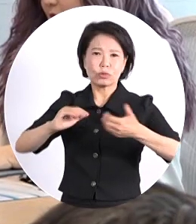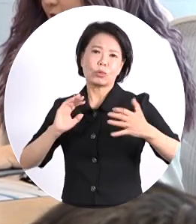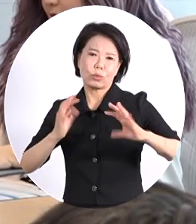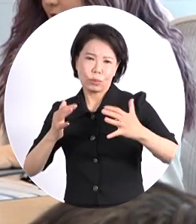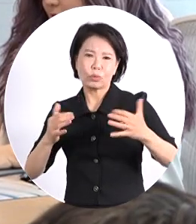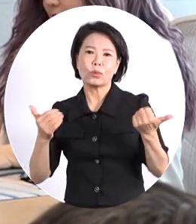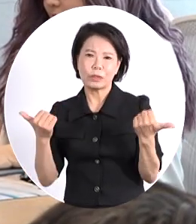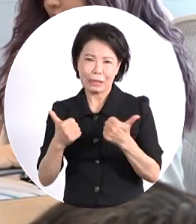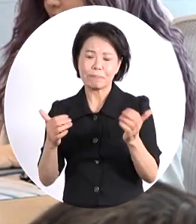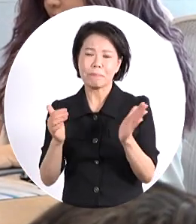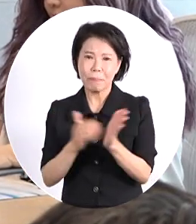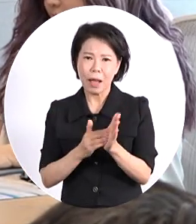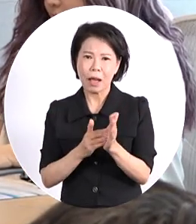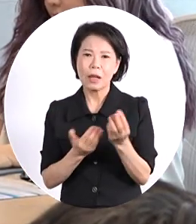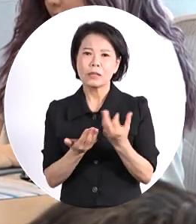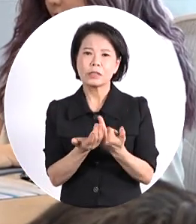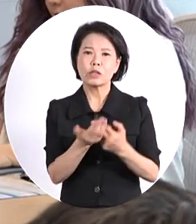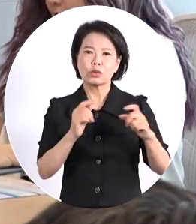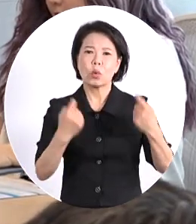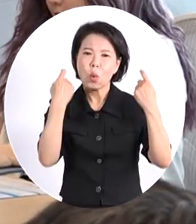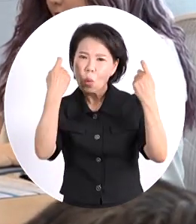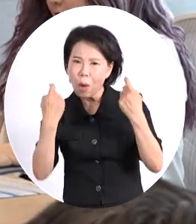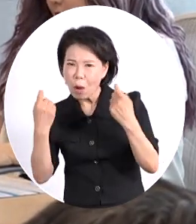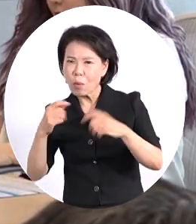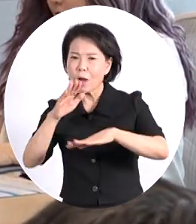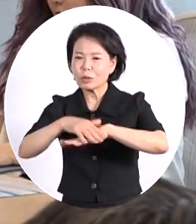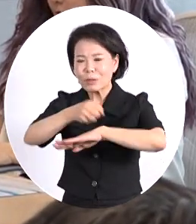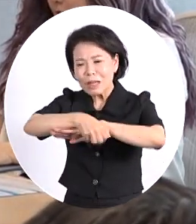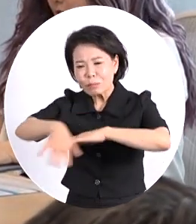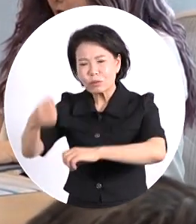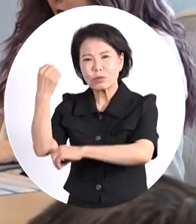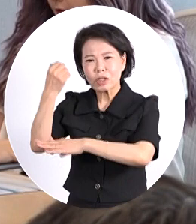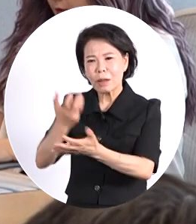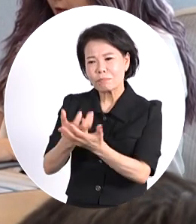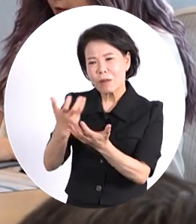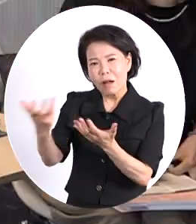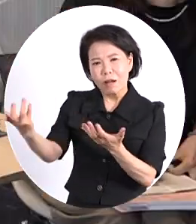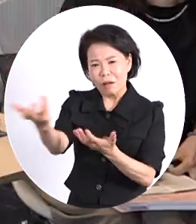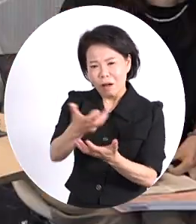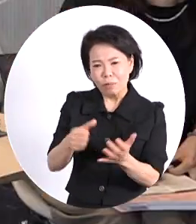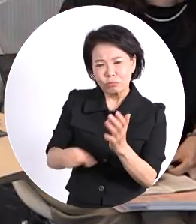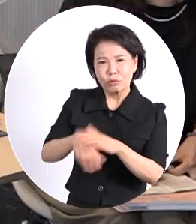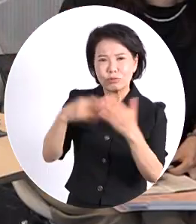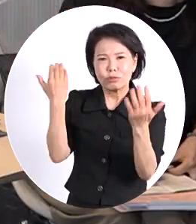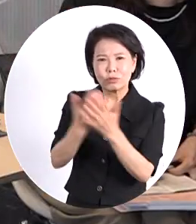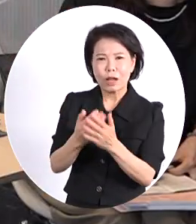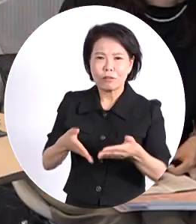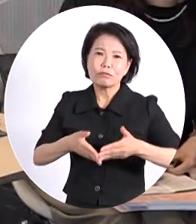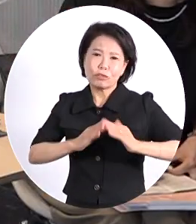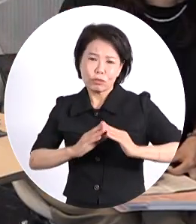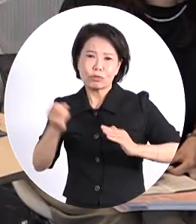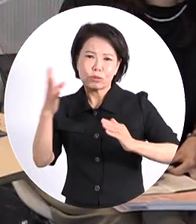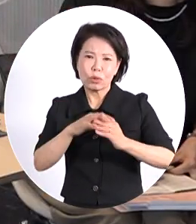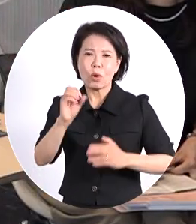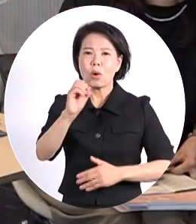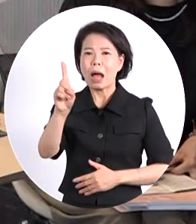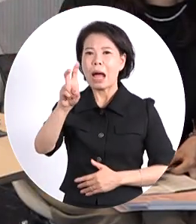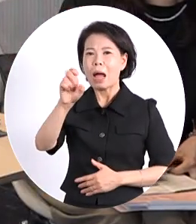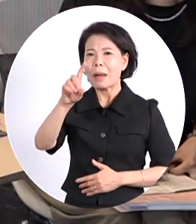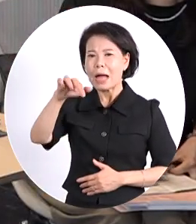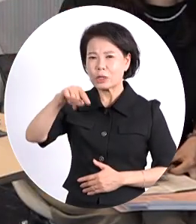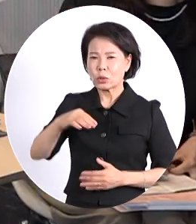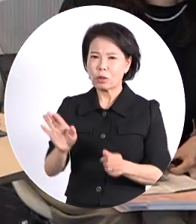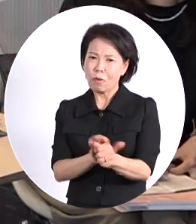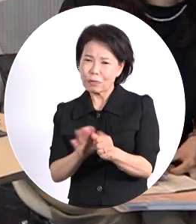등이 논의됐습니다. 제주의 관광, 농산물 기반 물류 허브 모델 구축과 아마존 웹서비스